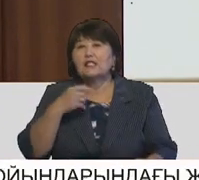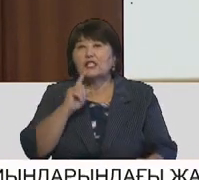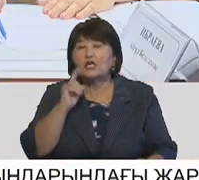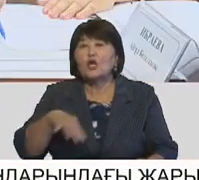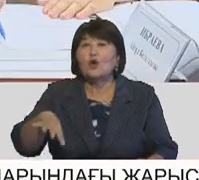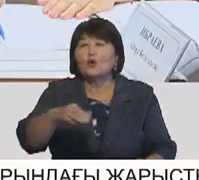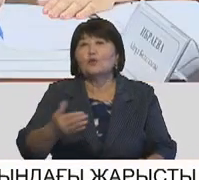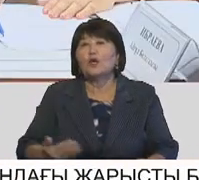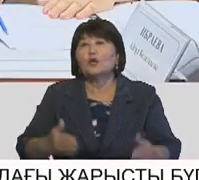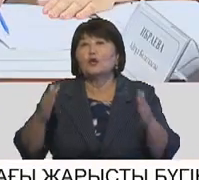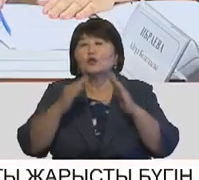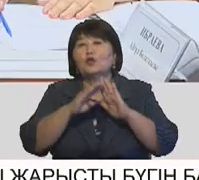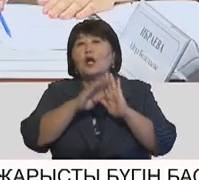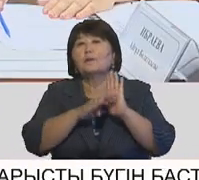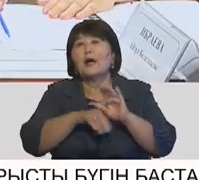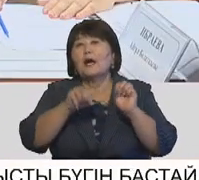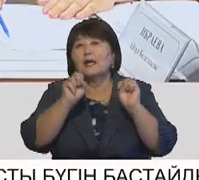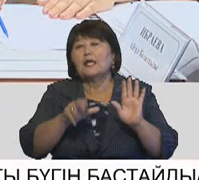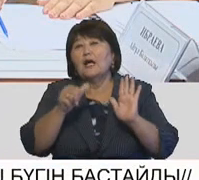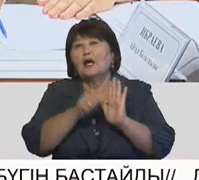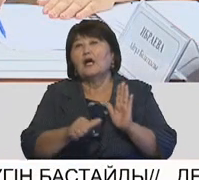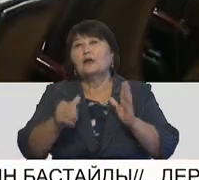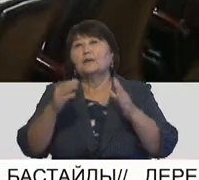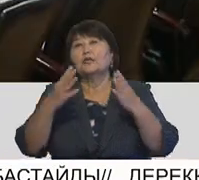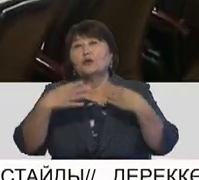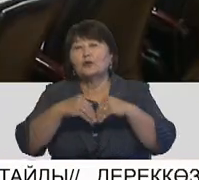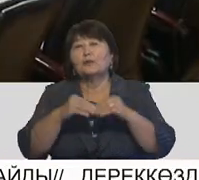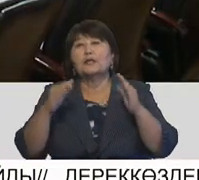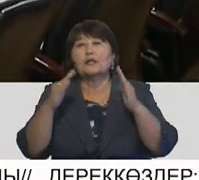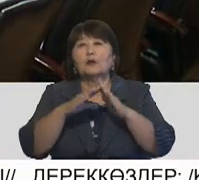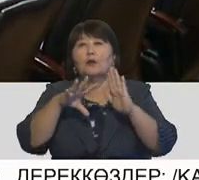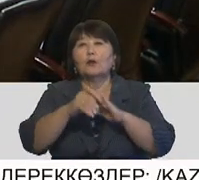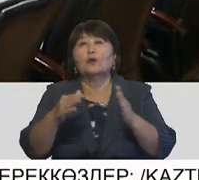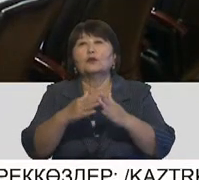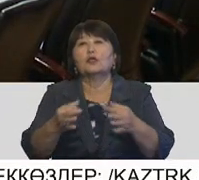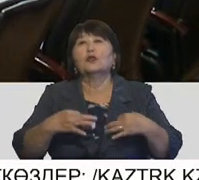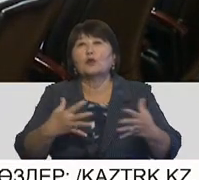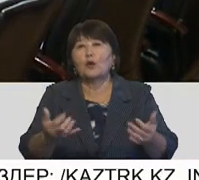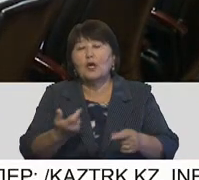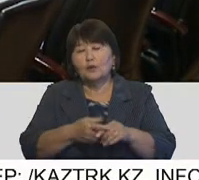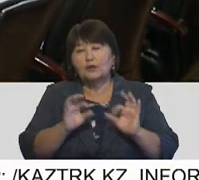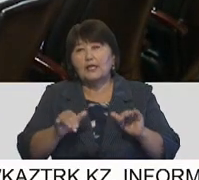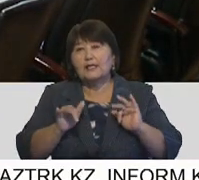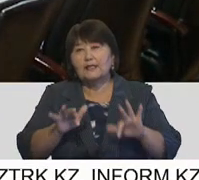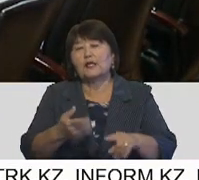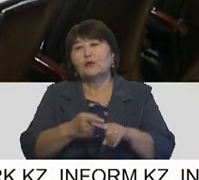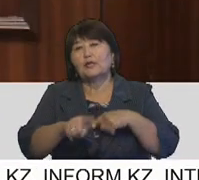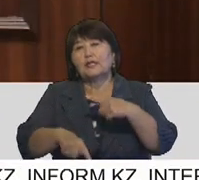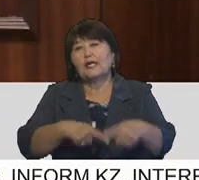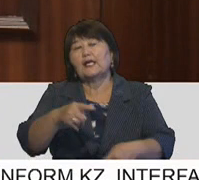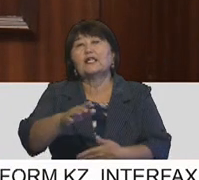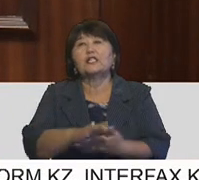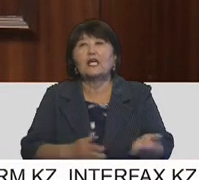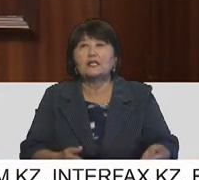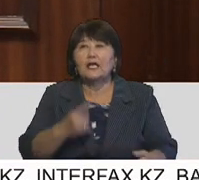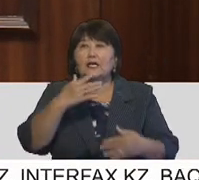өңірлік тұрғын үй бағдарламасы бойынша 60 отбасы қоныс тойын тойлаған еді. Осынау игілікті іс одан әрі де жалғасады.